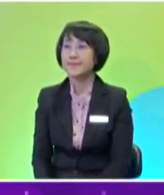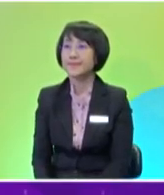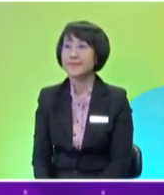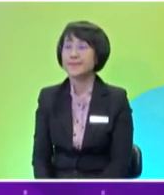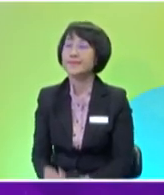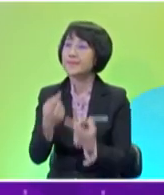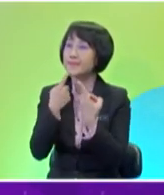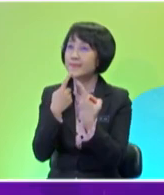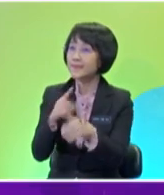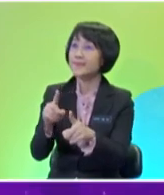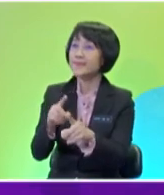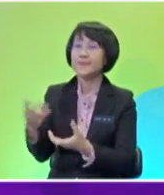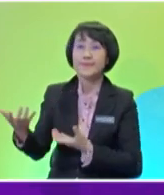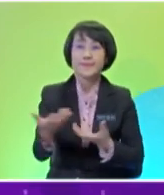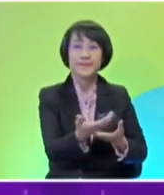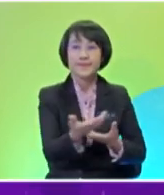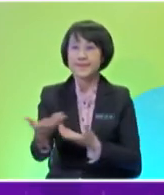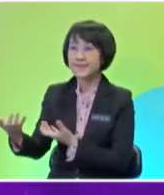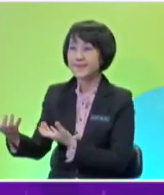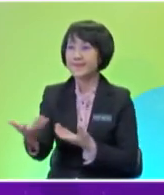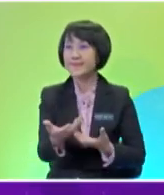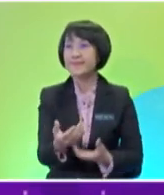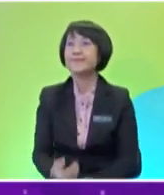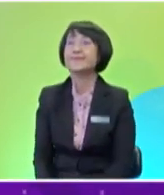jawabannya ialah Bomber